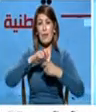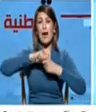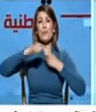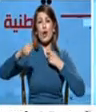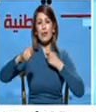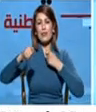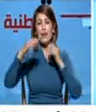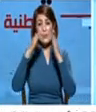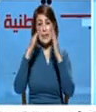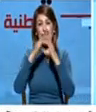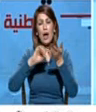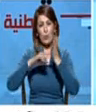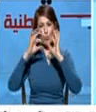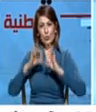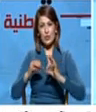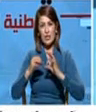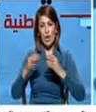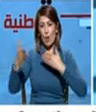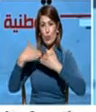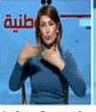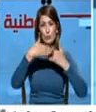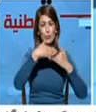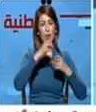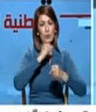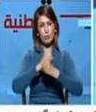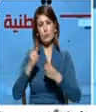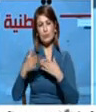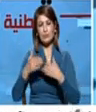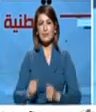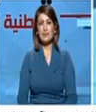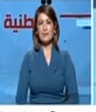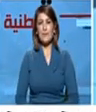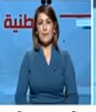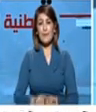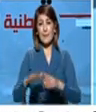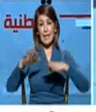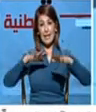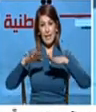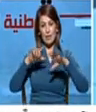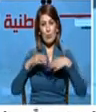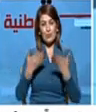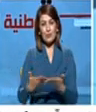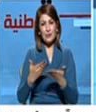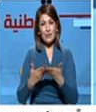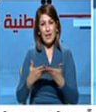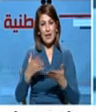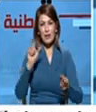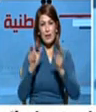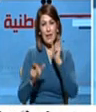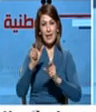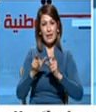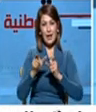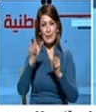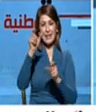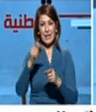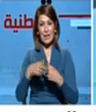انا الموزعين اه قطاع حيوي يوم القطاعات اللي تم استثنائها من اه بالنسبه للاتصالات المخططات اللي تم